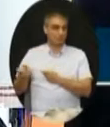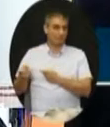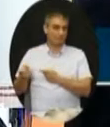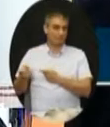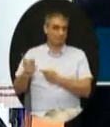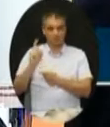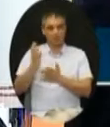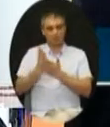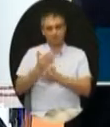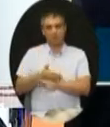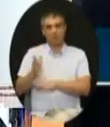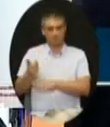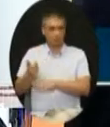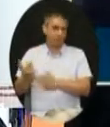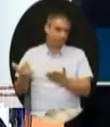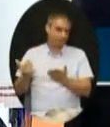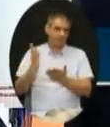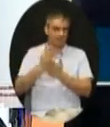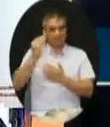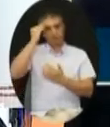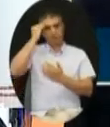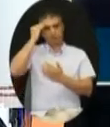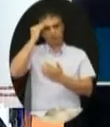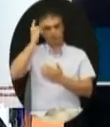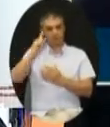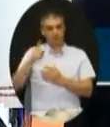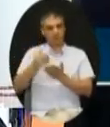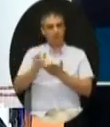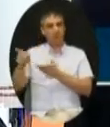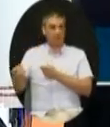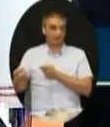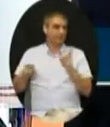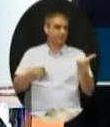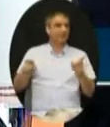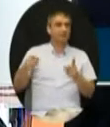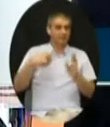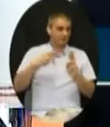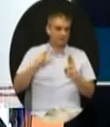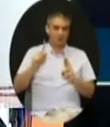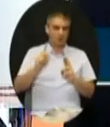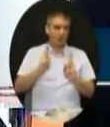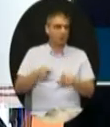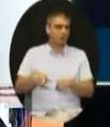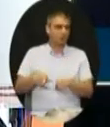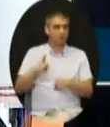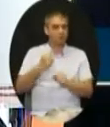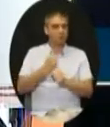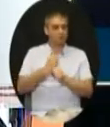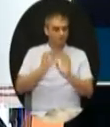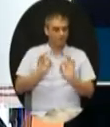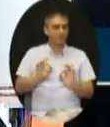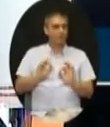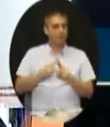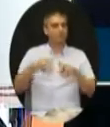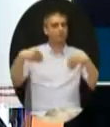אולי באיחור, כן, באיחור לא אופנתי, אבל נזכרו באמת שצריך להרחיק את זה, ואני מקווה שהם לא יעצרו בכך, שהם יעשו באמת